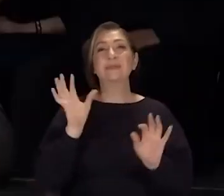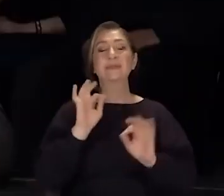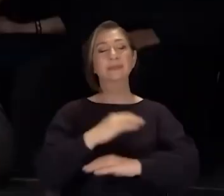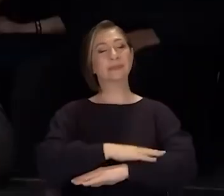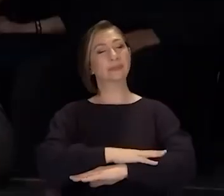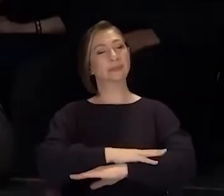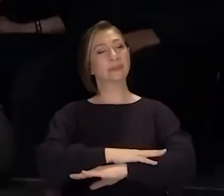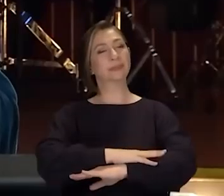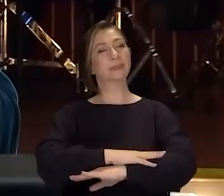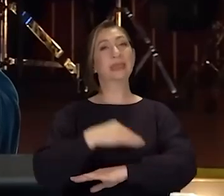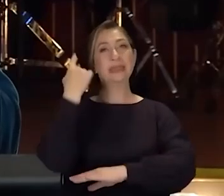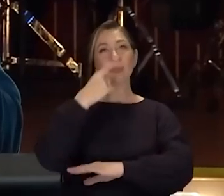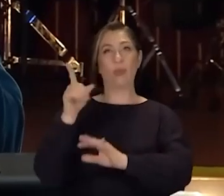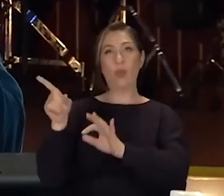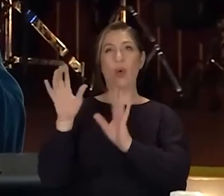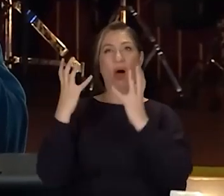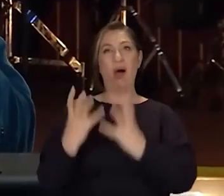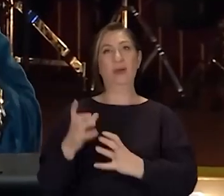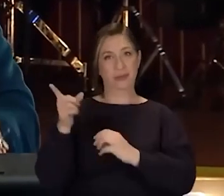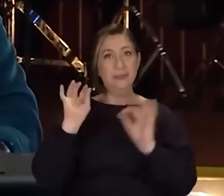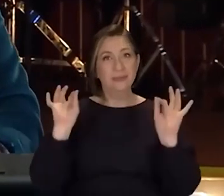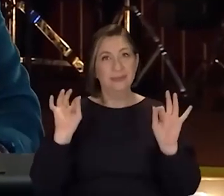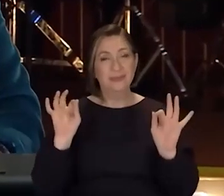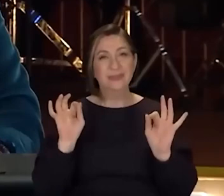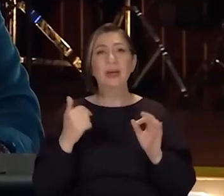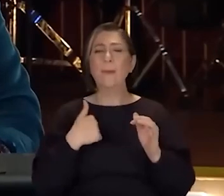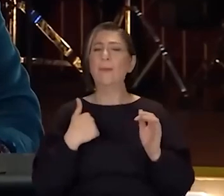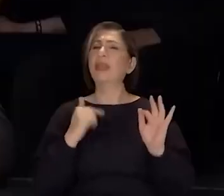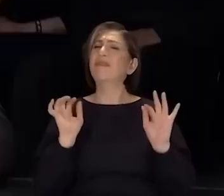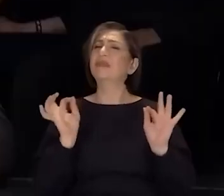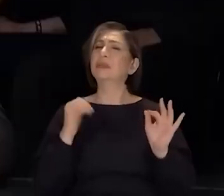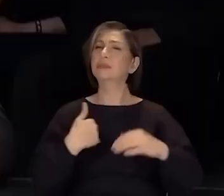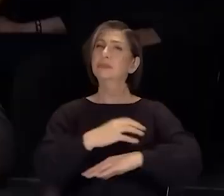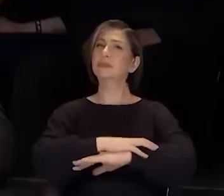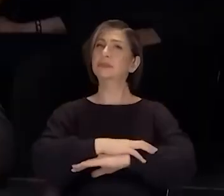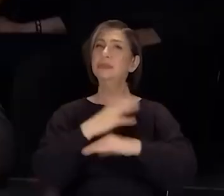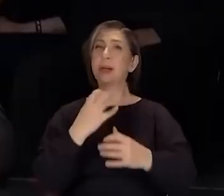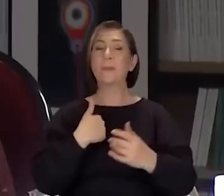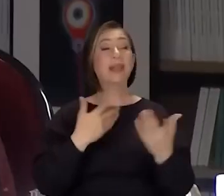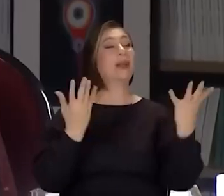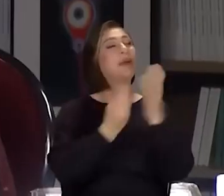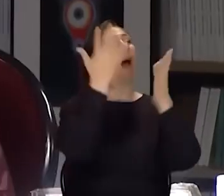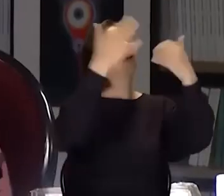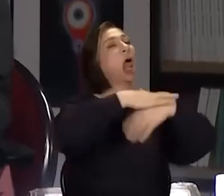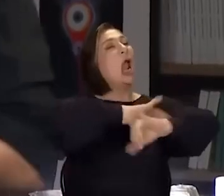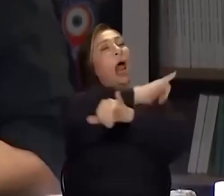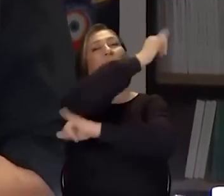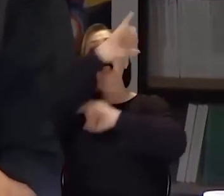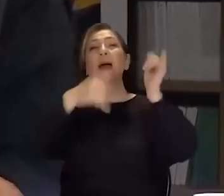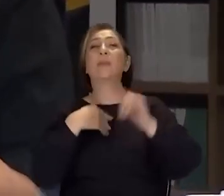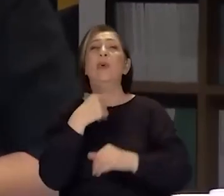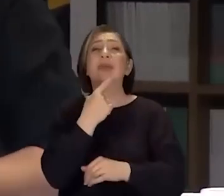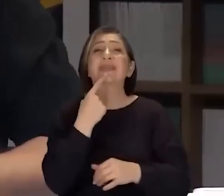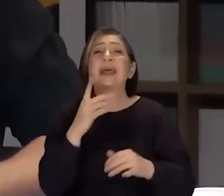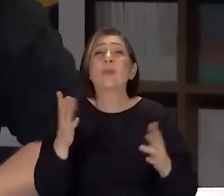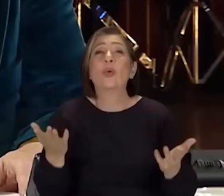kıpırdamadan oturan tip herhalde o değil mi ağırlıkla? Evet. Genelde öyle oluyor. Ben tabii nerede akşam orta sabah yok ya öyle bir